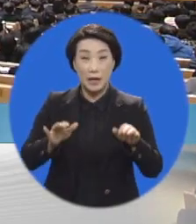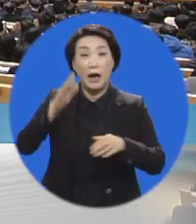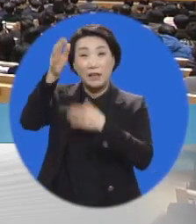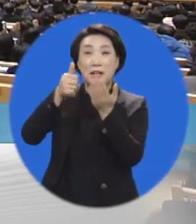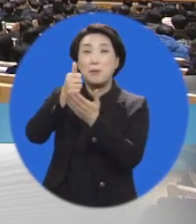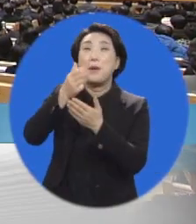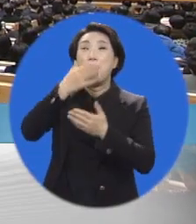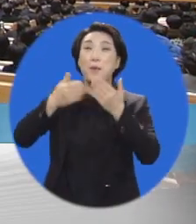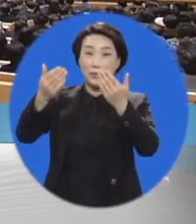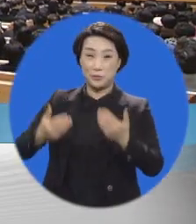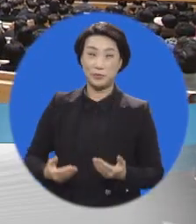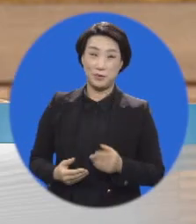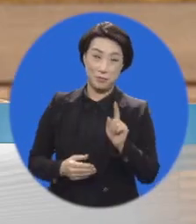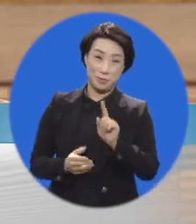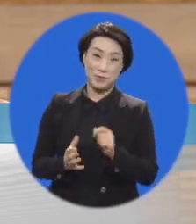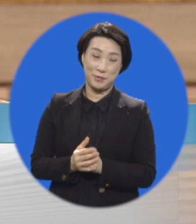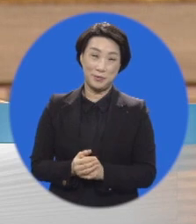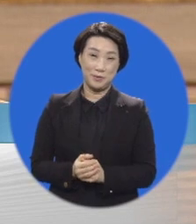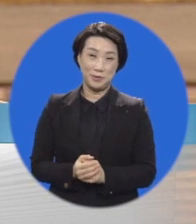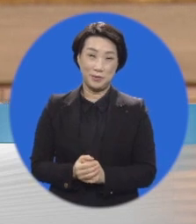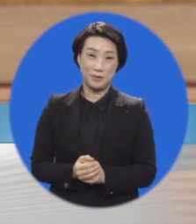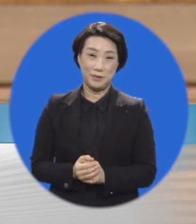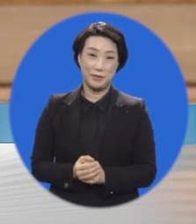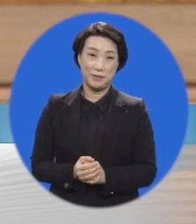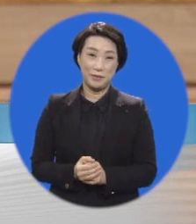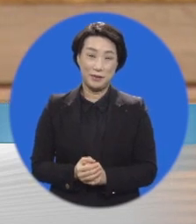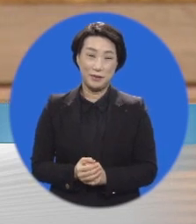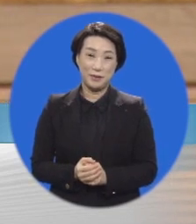하나님께서 축복하셔서 예